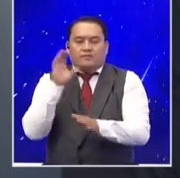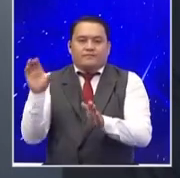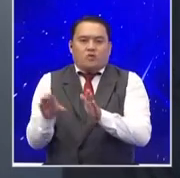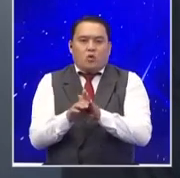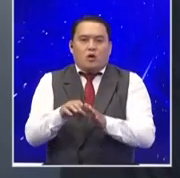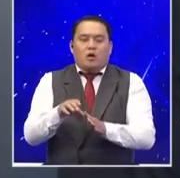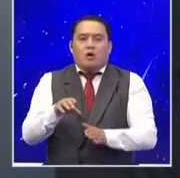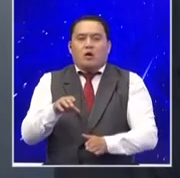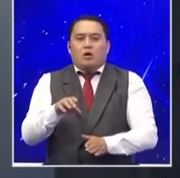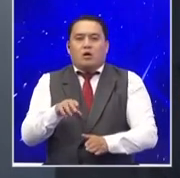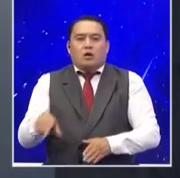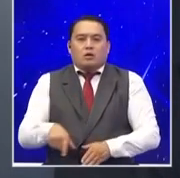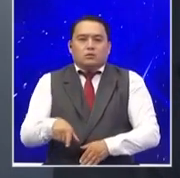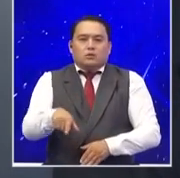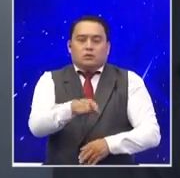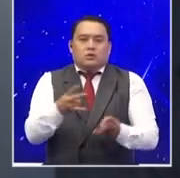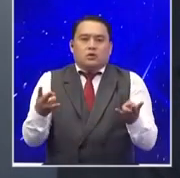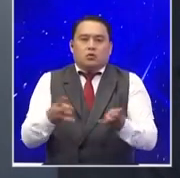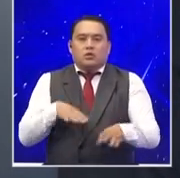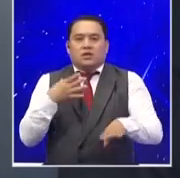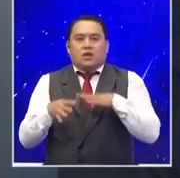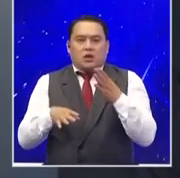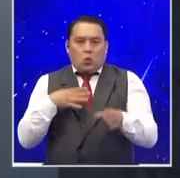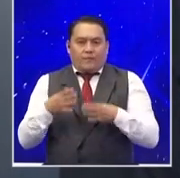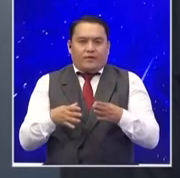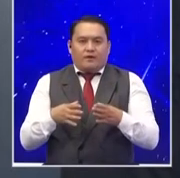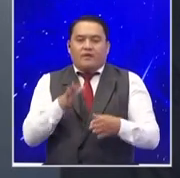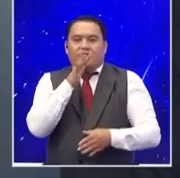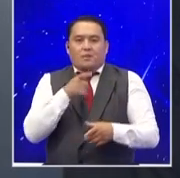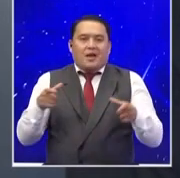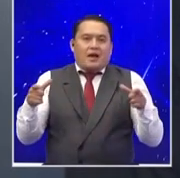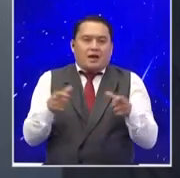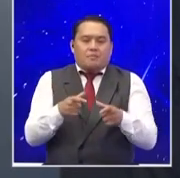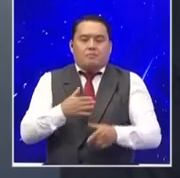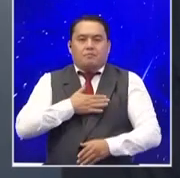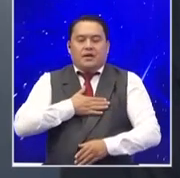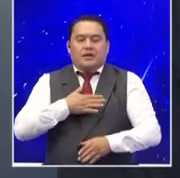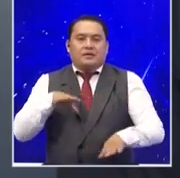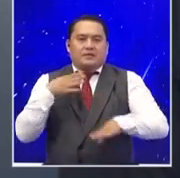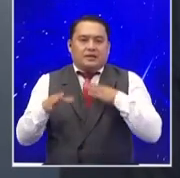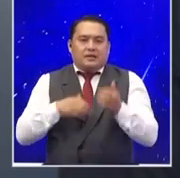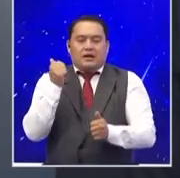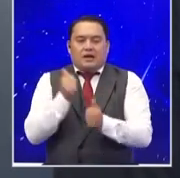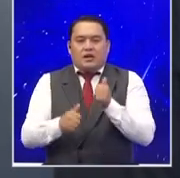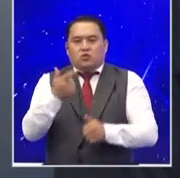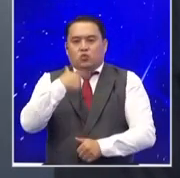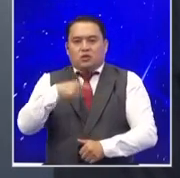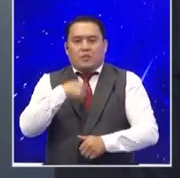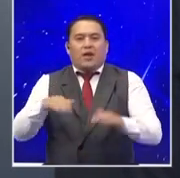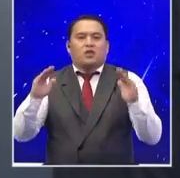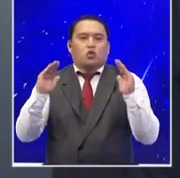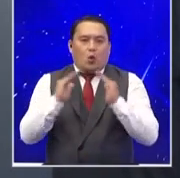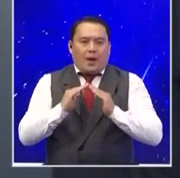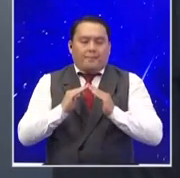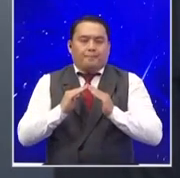Каратале, на набережной. Проходили тренировки. А во время карантина мы тренировались каждый у себя дома.